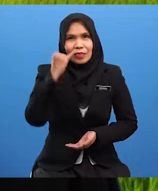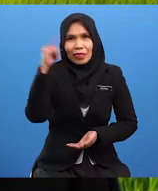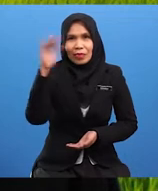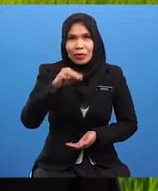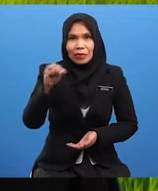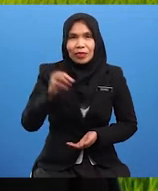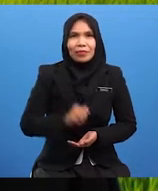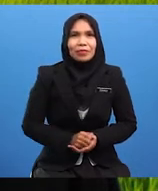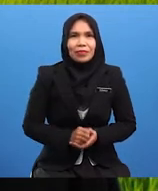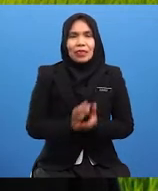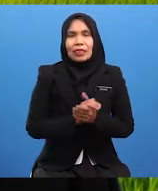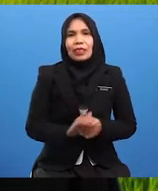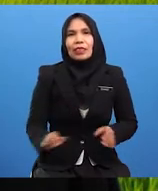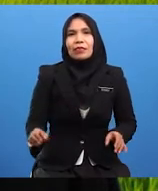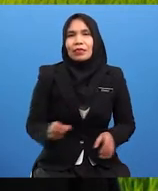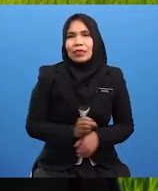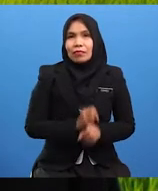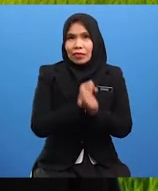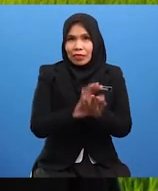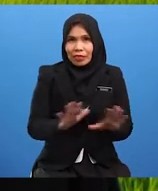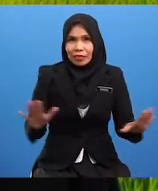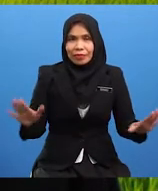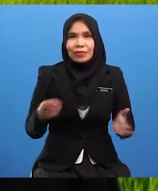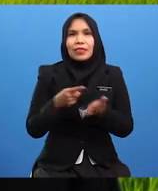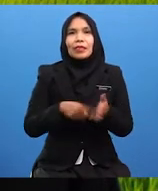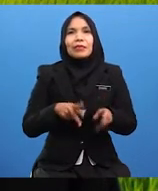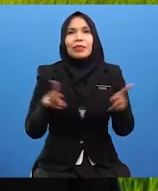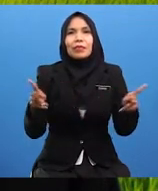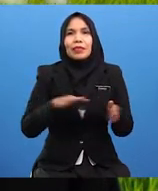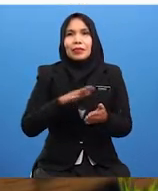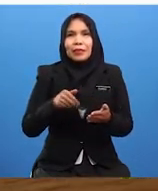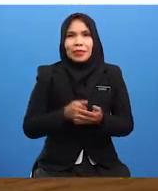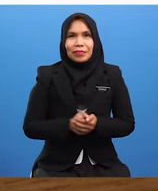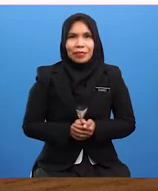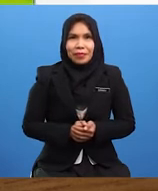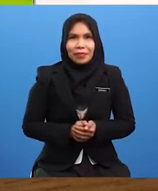murid-murid, selamat sejahtera. Apa kabar semua?